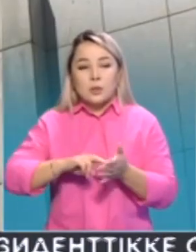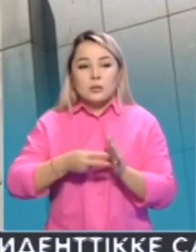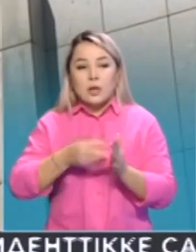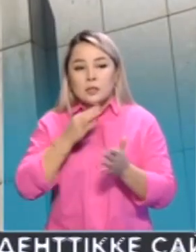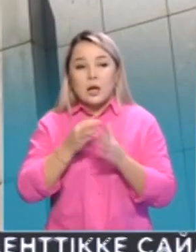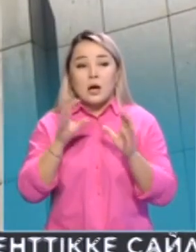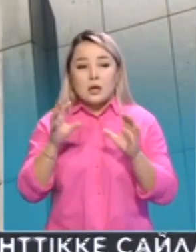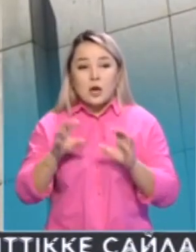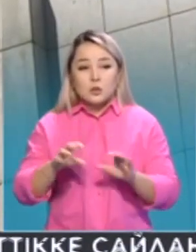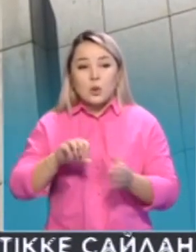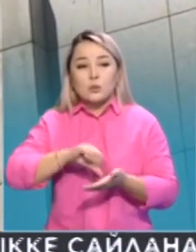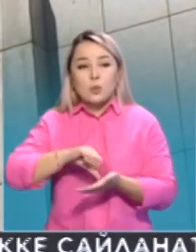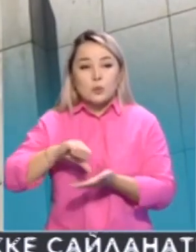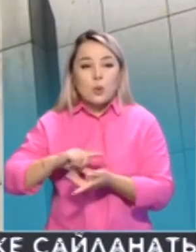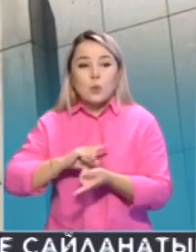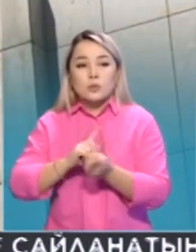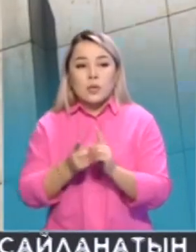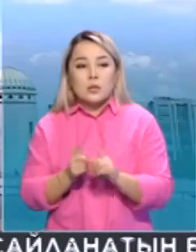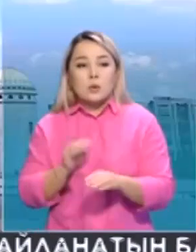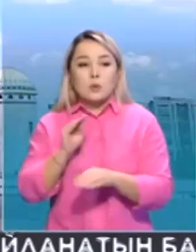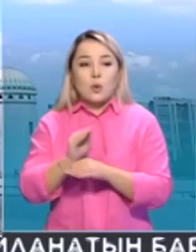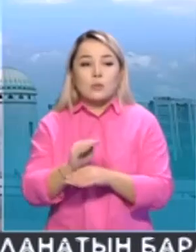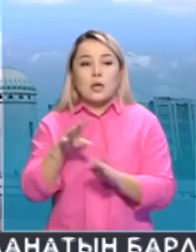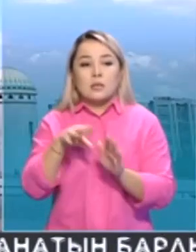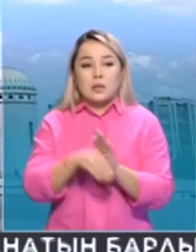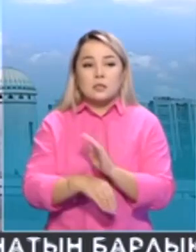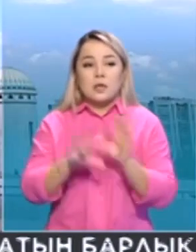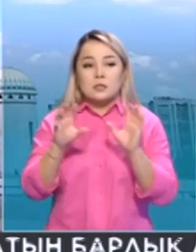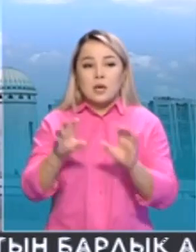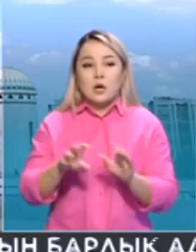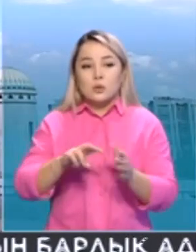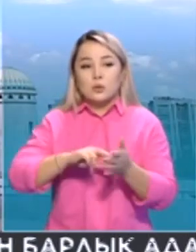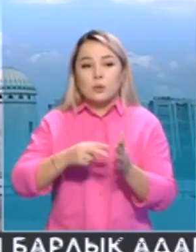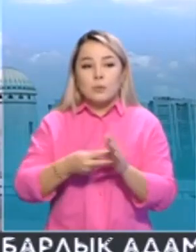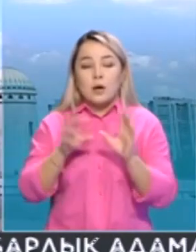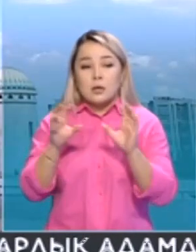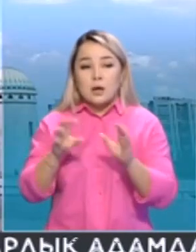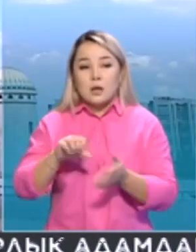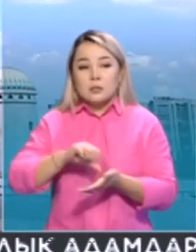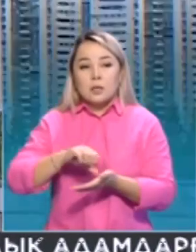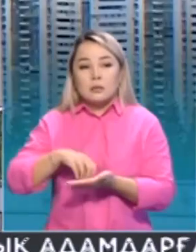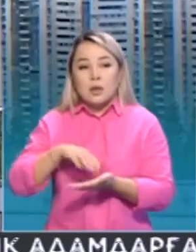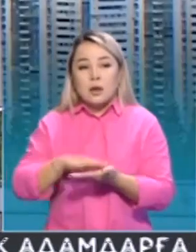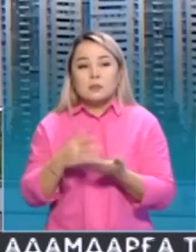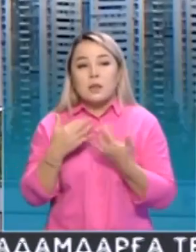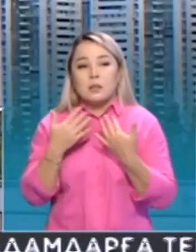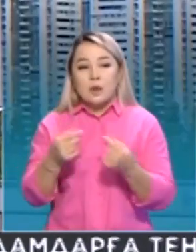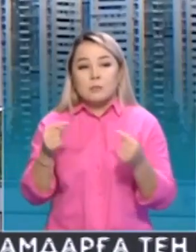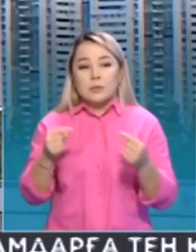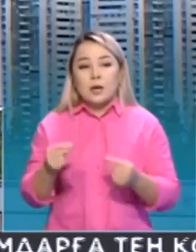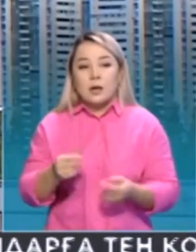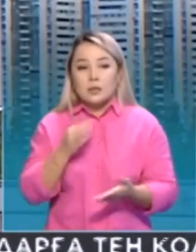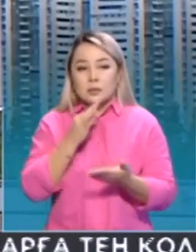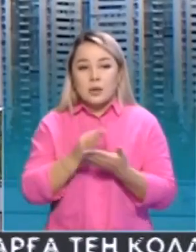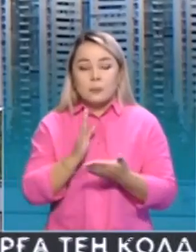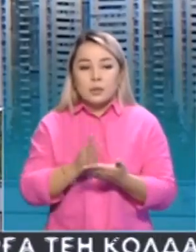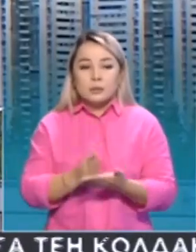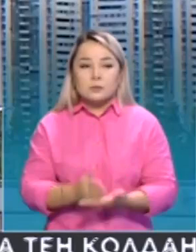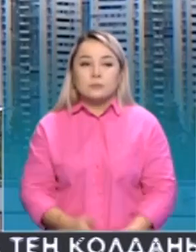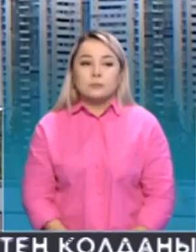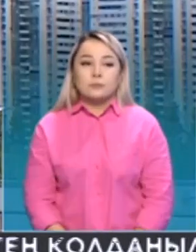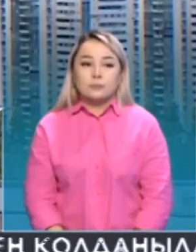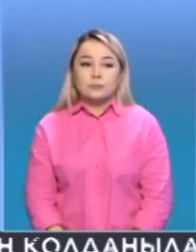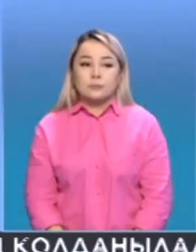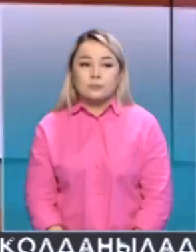Республикасының конституциясына өзгерістер мен толықтырулар енгізу туралы заң жобасы конституцияда белгіленген талаптарға сәйкес деп санайды.